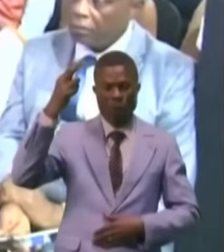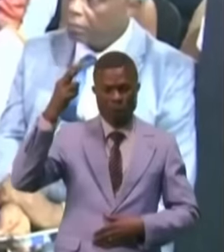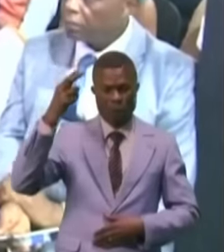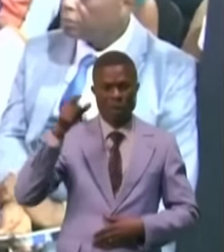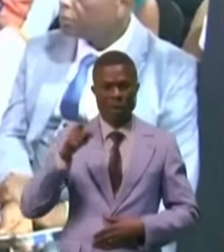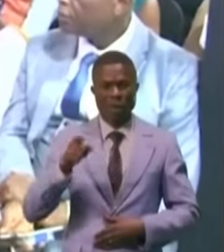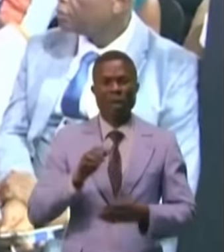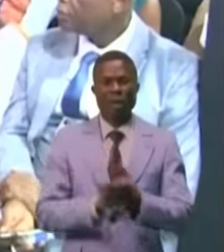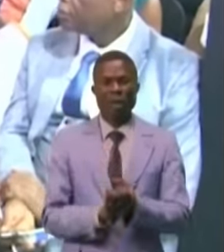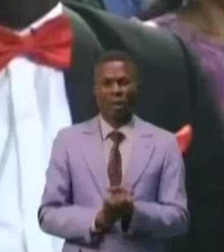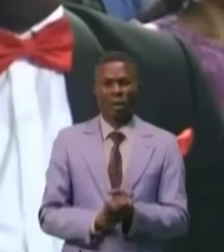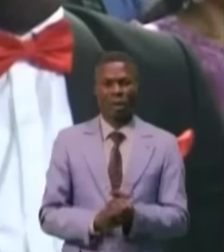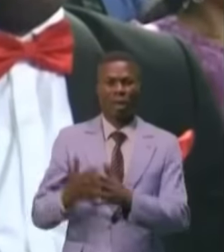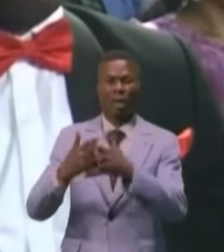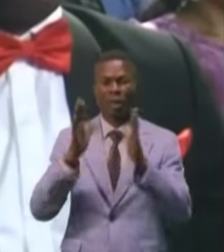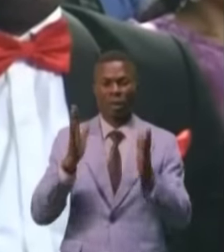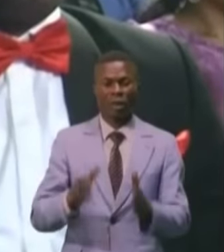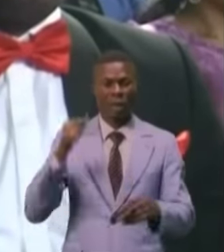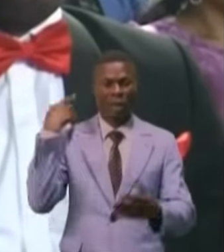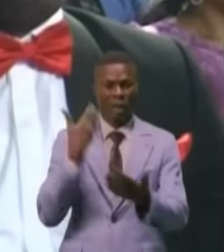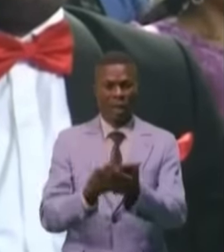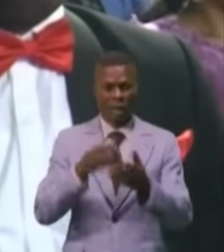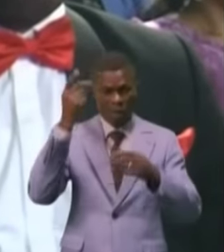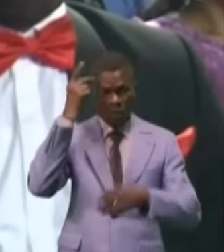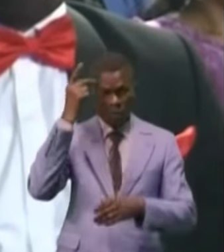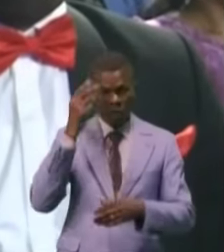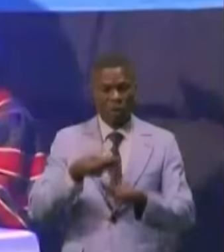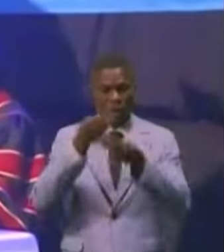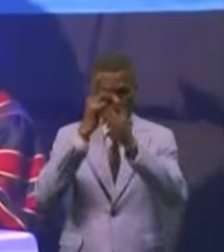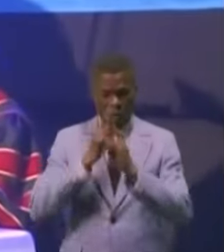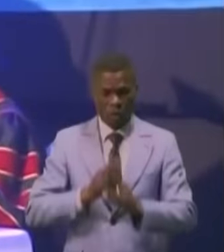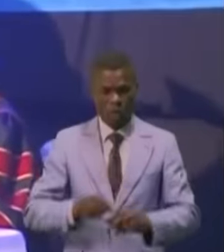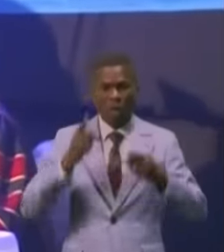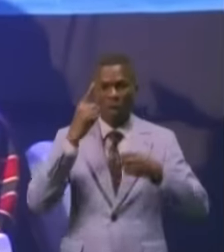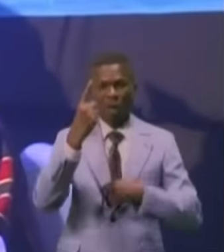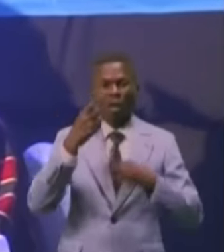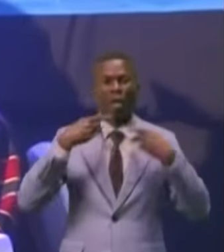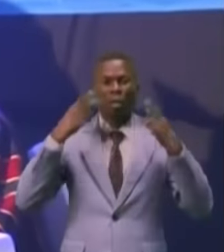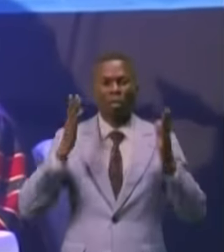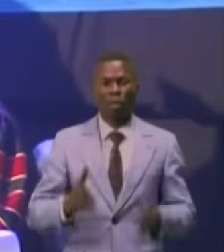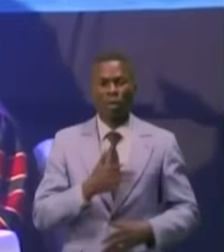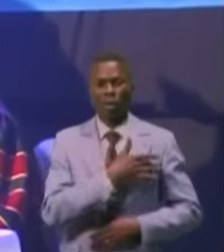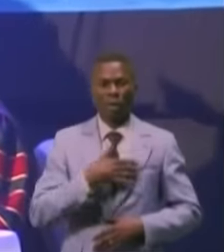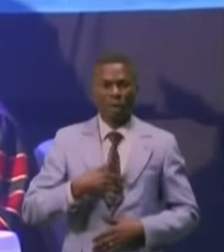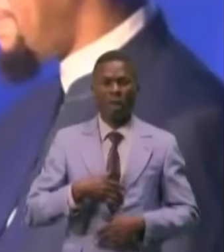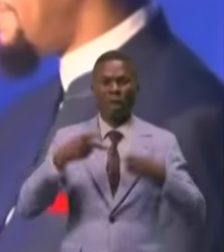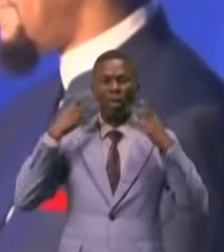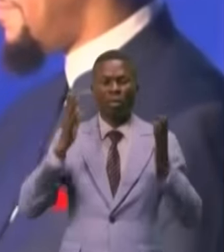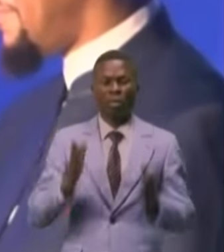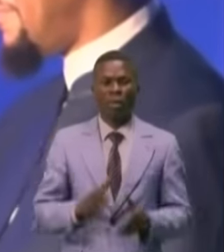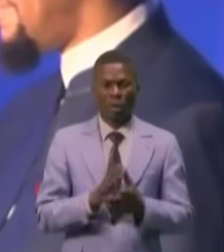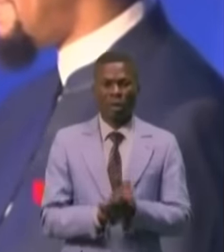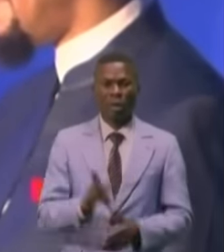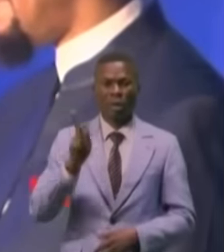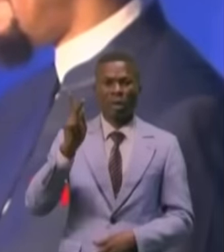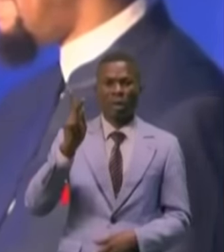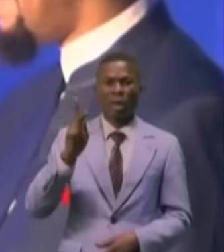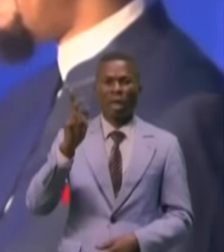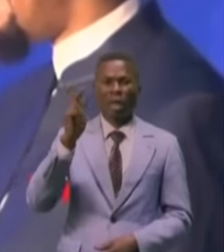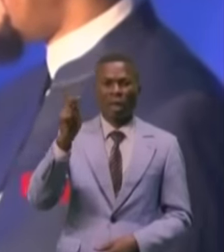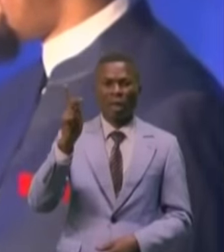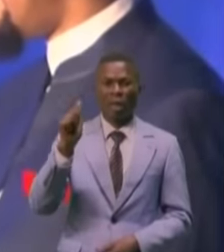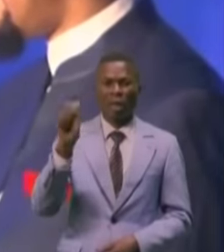University de Washington est à Kinshasa pour honorer un serviteur de Dieu à la personne du pasteur Lévis Kongolo Kazadi,